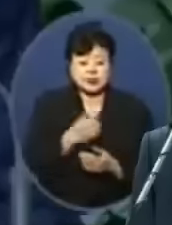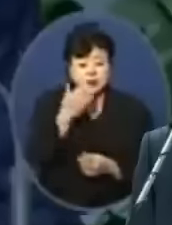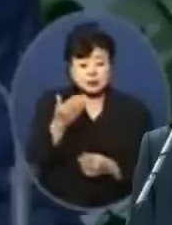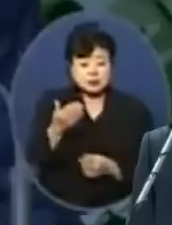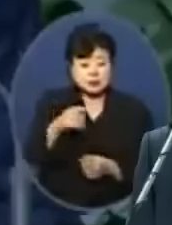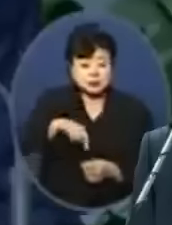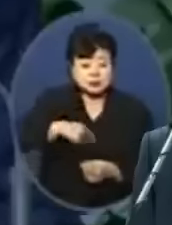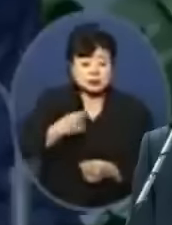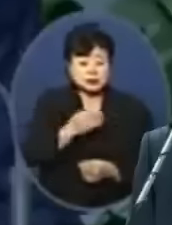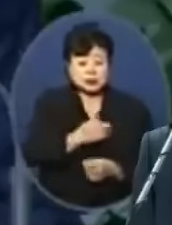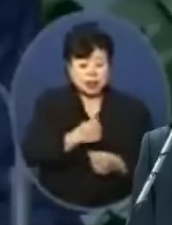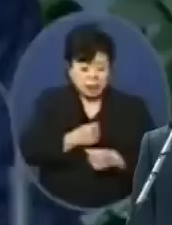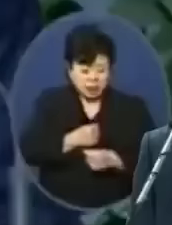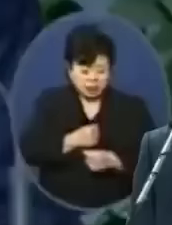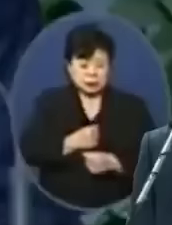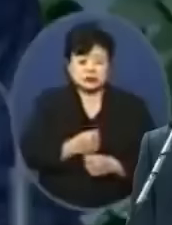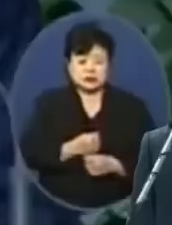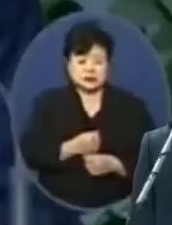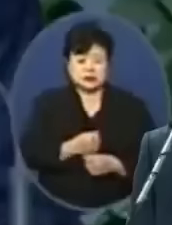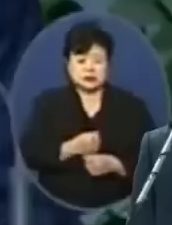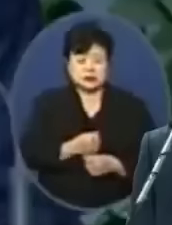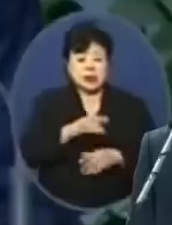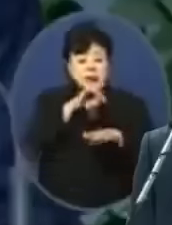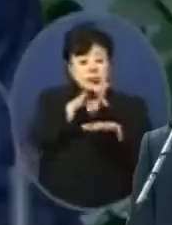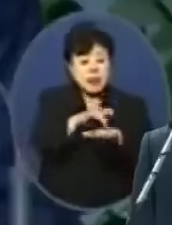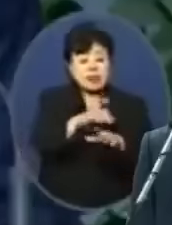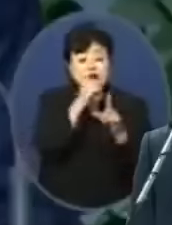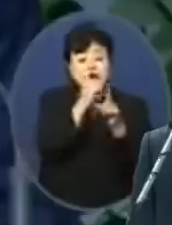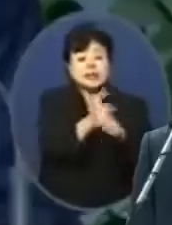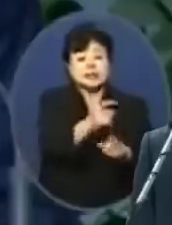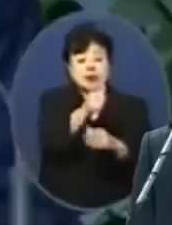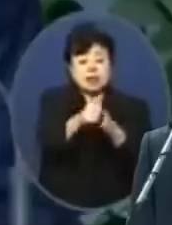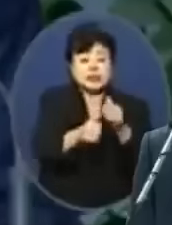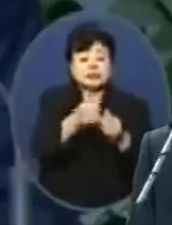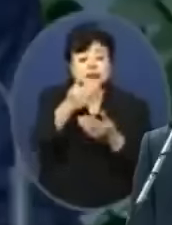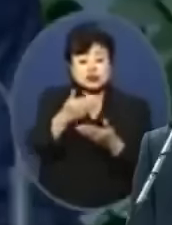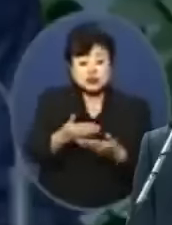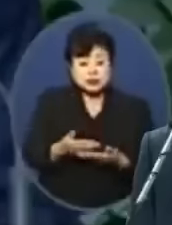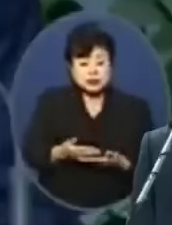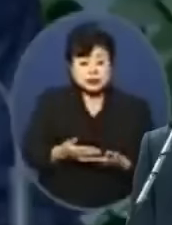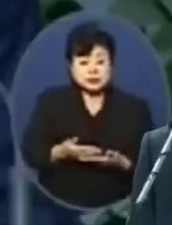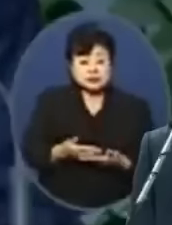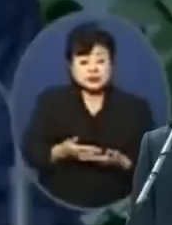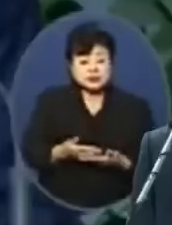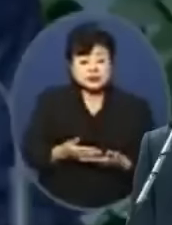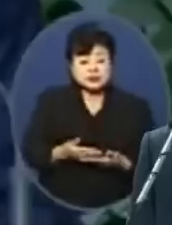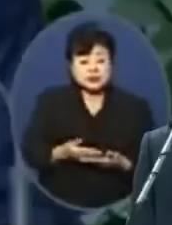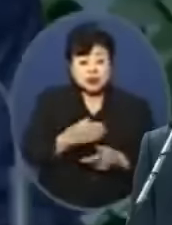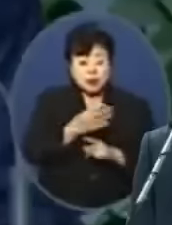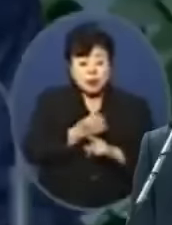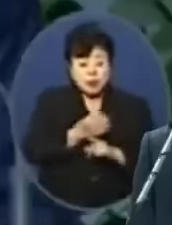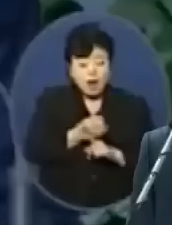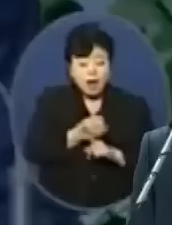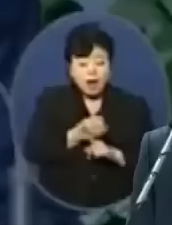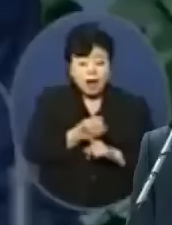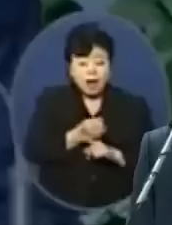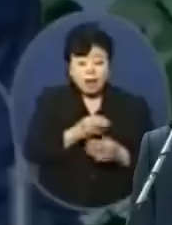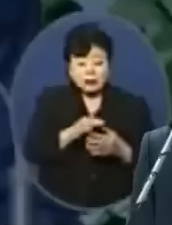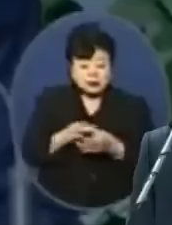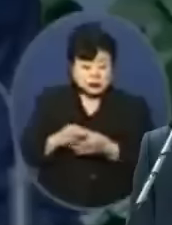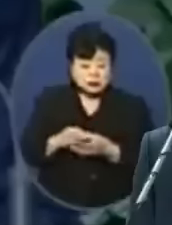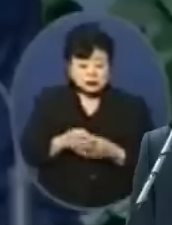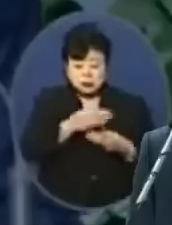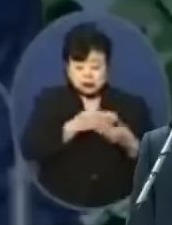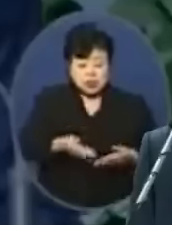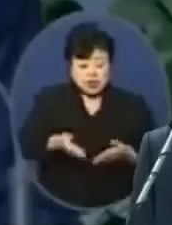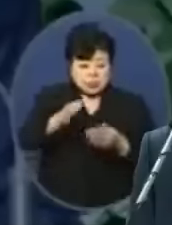여러분 스스로를 잘 간수하는 것이 마귀를 이기고 하나님 주신 보화를 보존하는